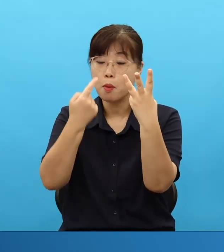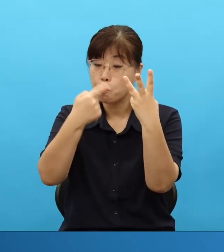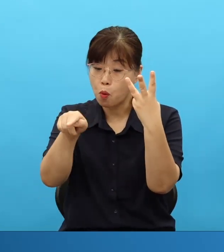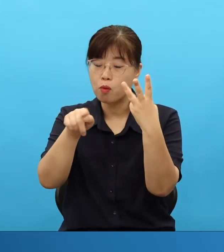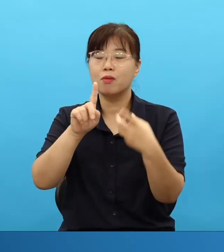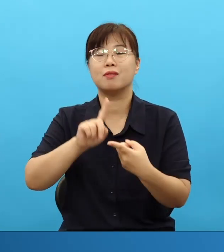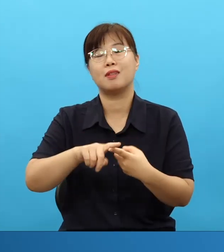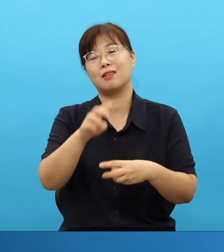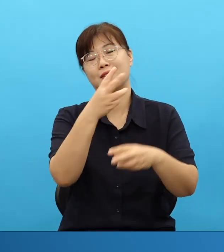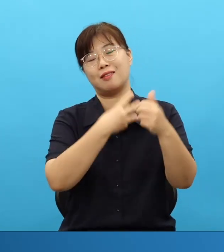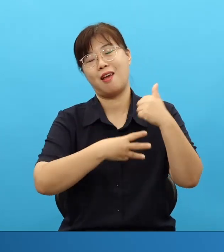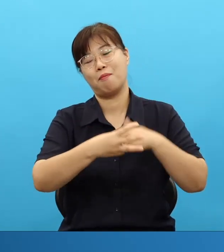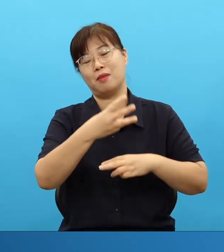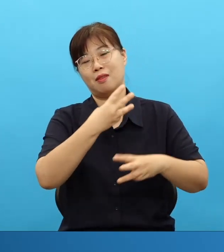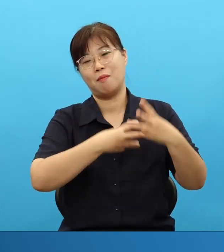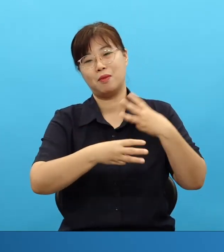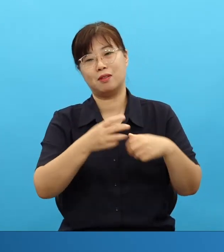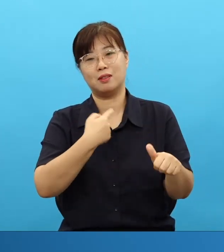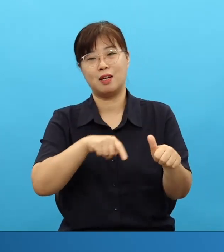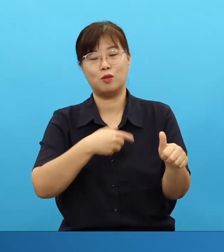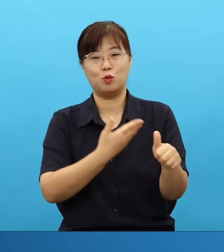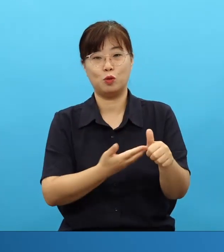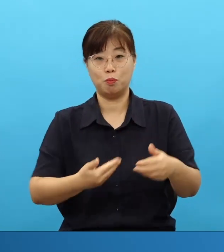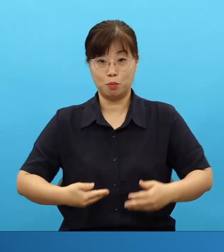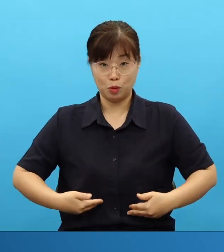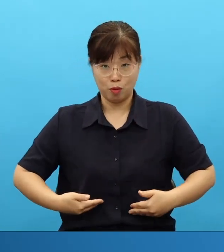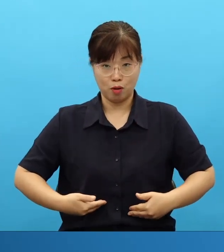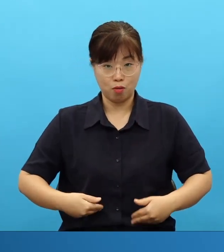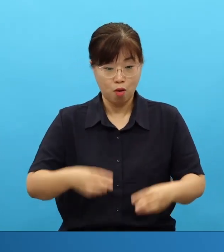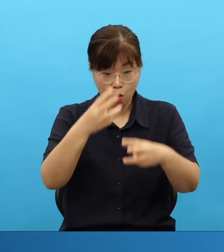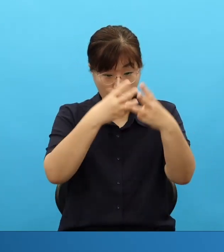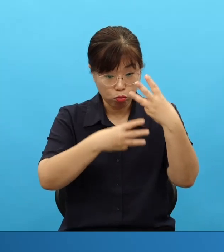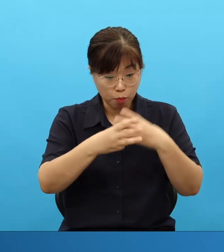가는 곳에는 제가 기리고